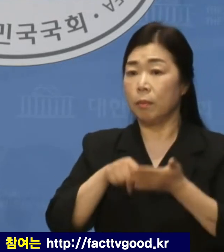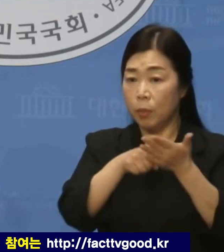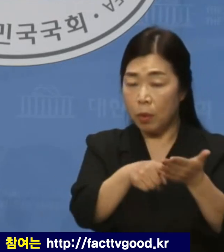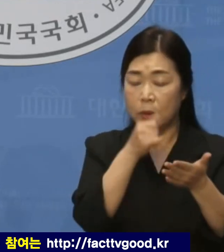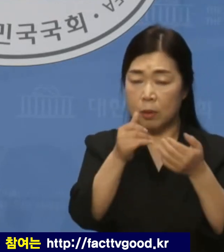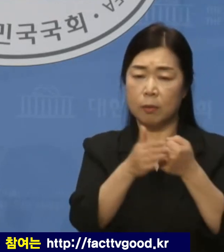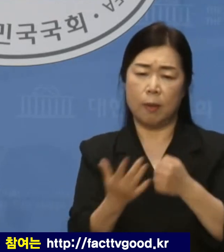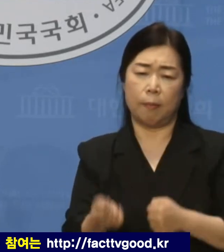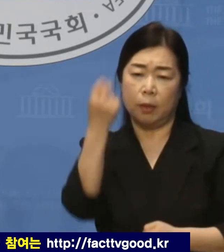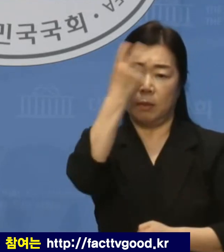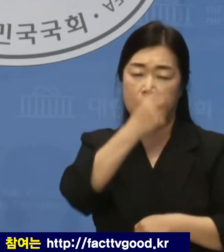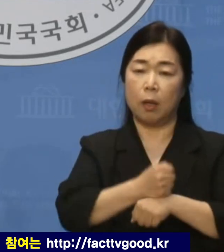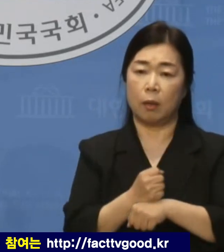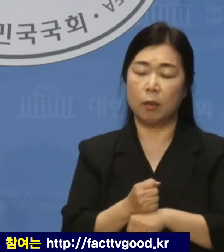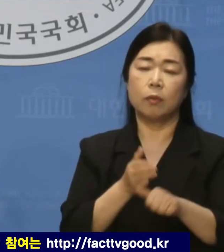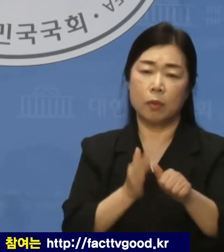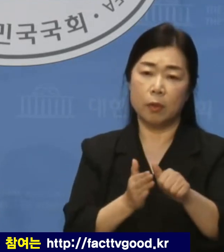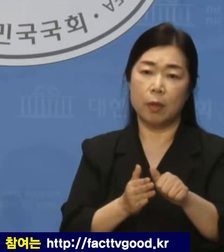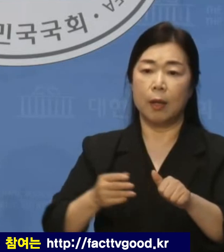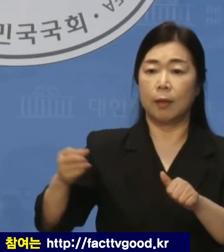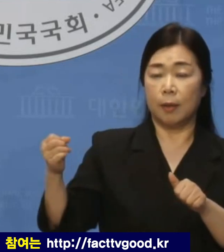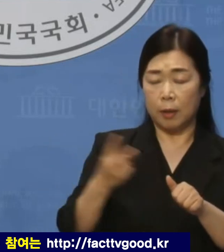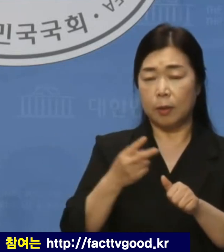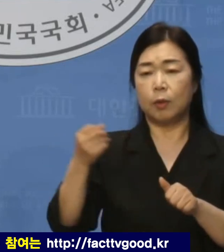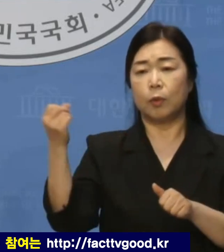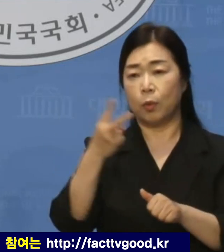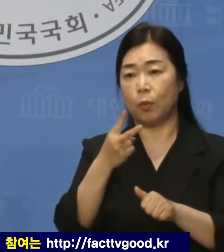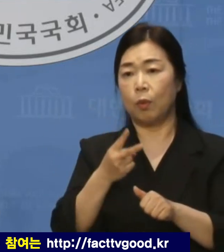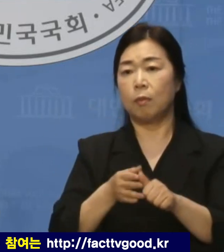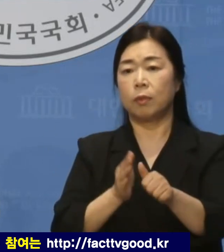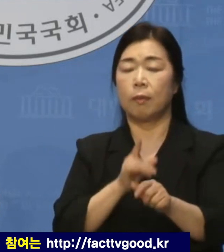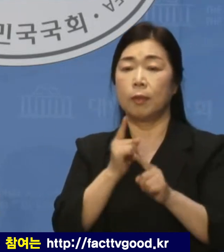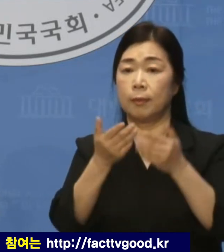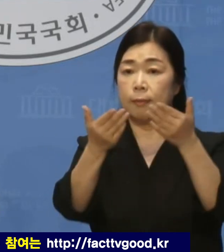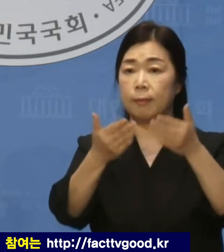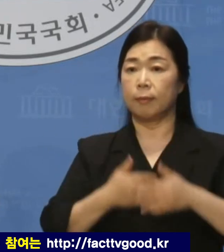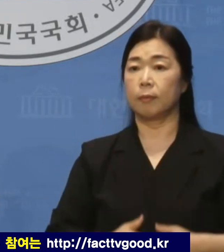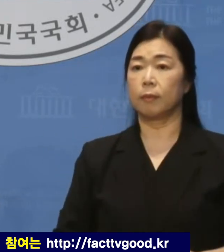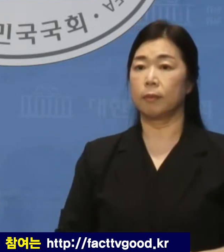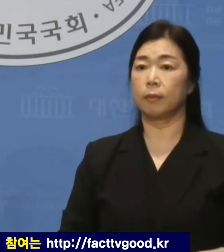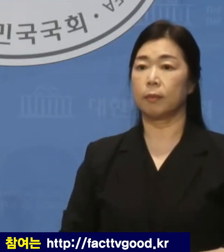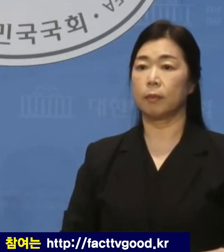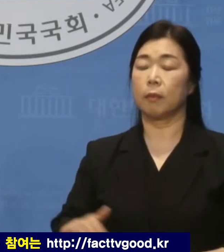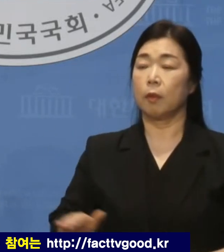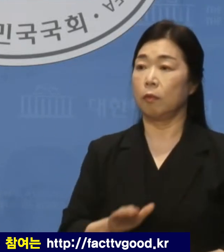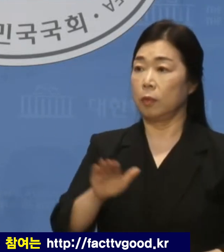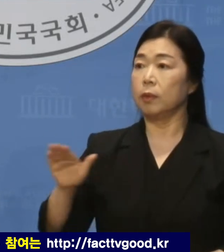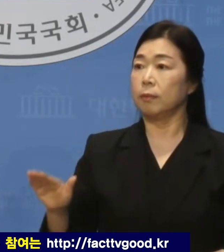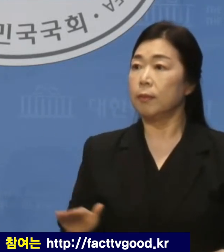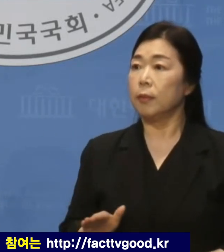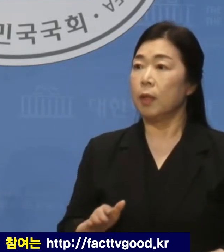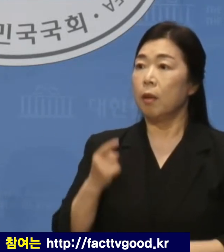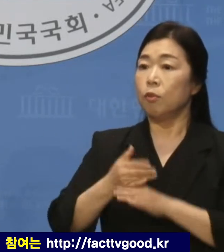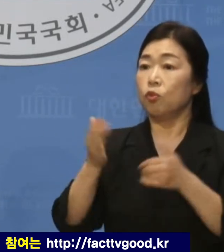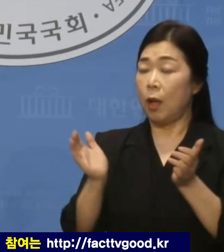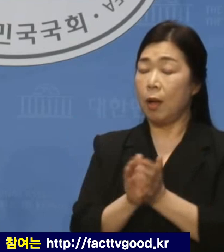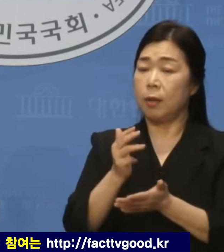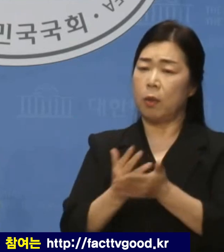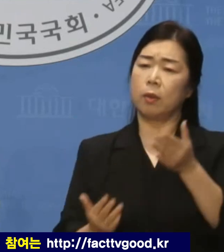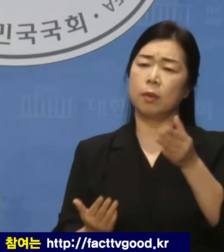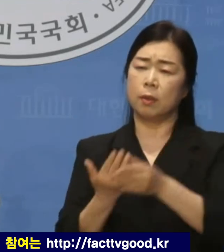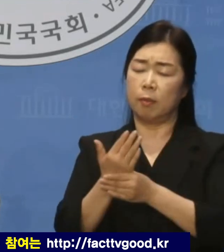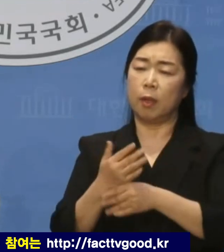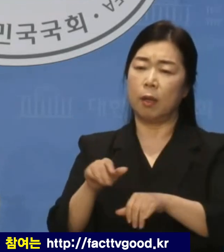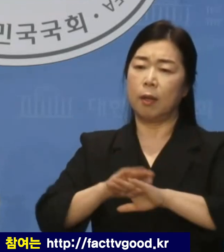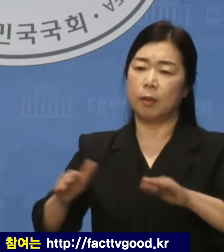있는 만큼 조속히 심사해 주실 것을 다시 한번 당부를 드립니다. 저희 그 더불어민주당 이태원